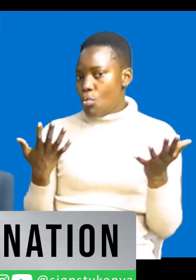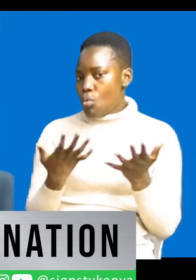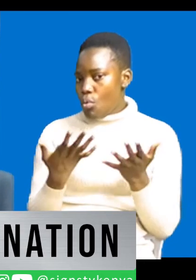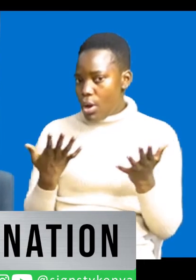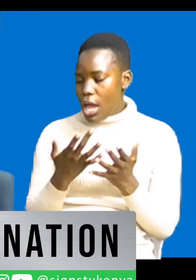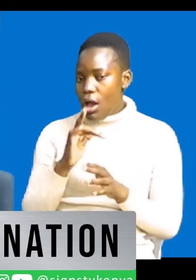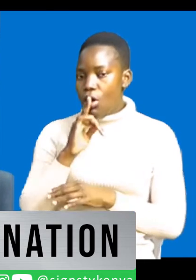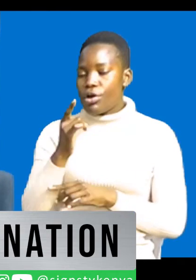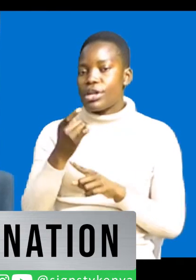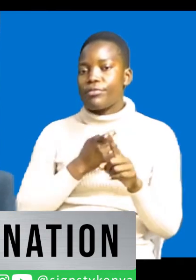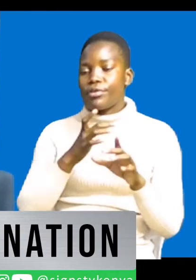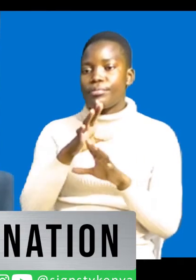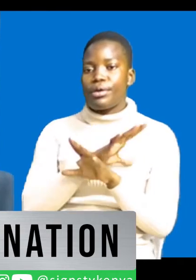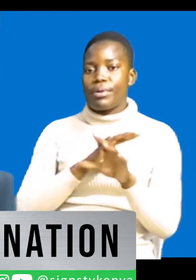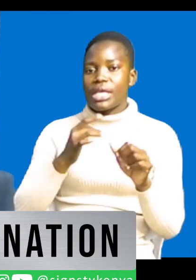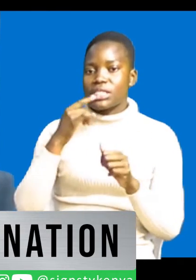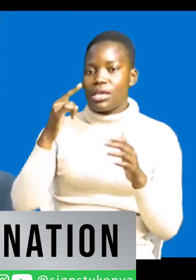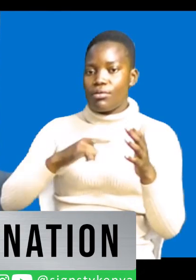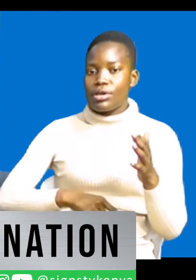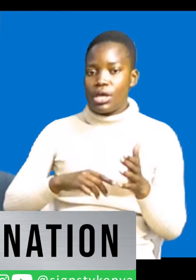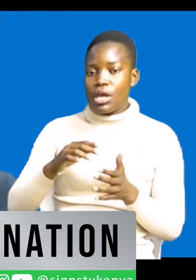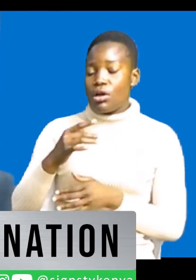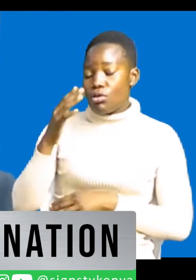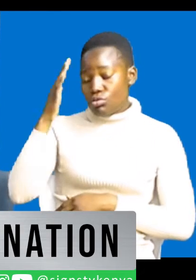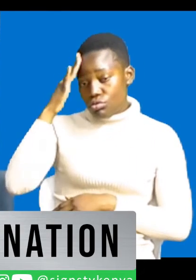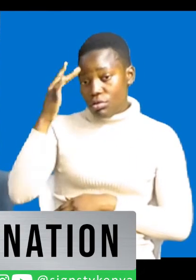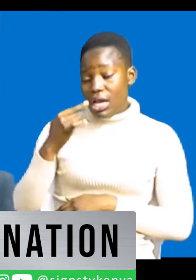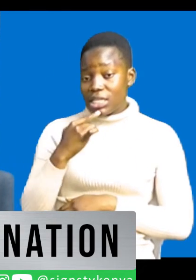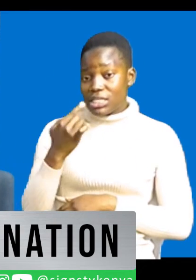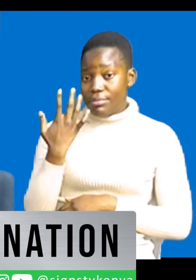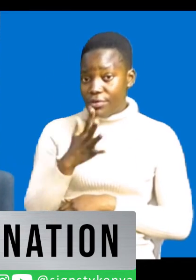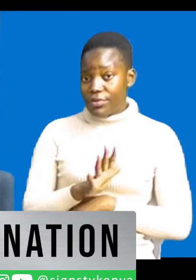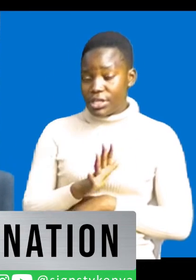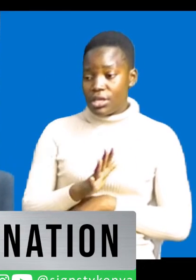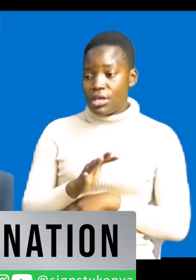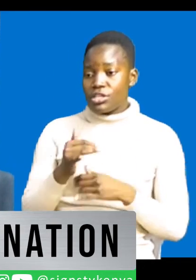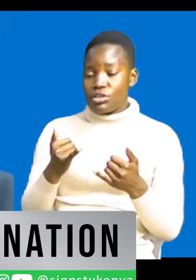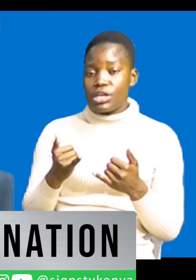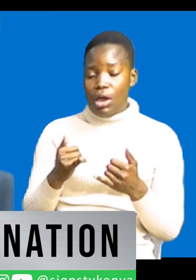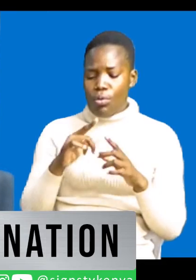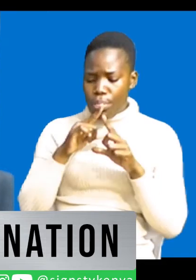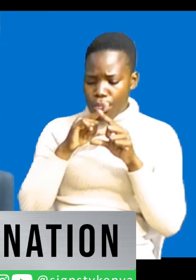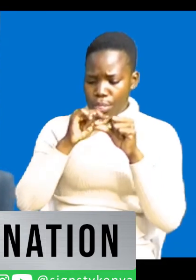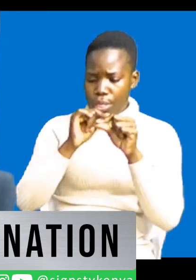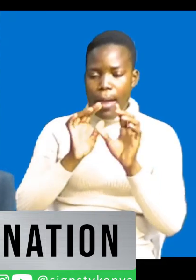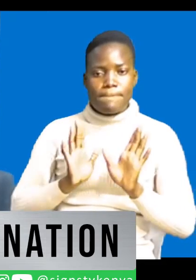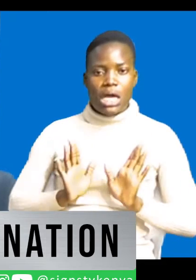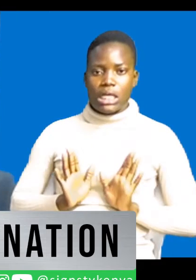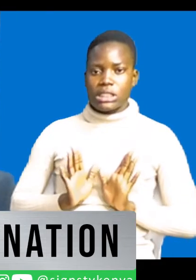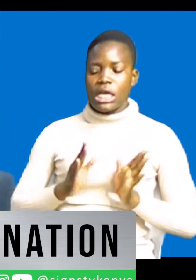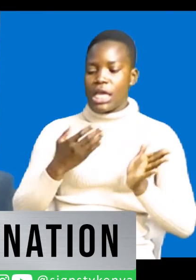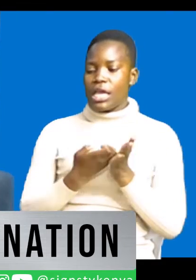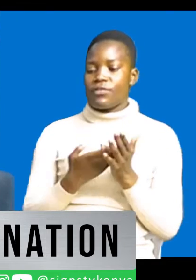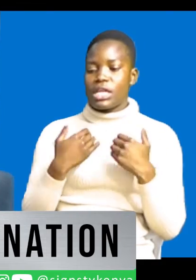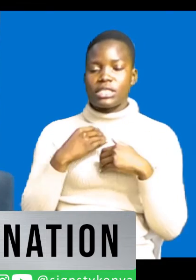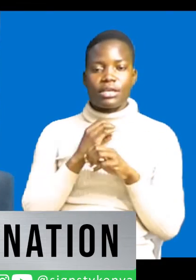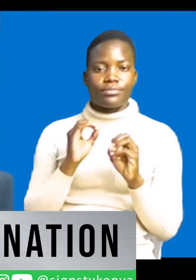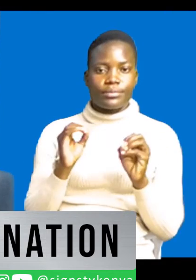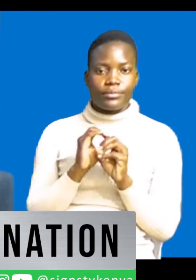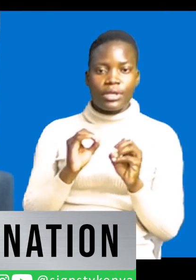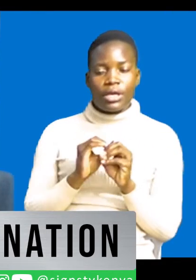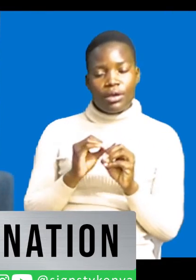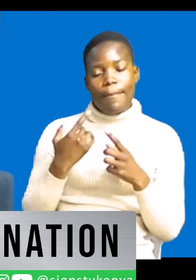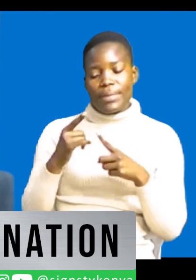kwa order, ilitoka kwa rais. Akasema unajua alisema. Now you see, these are the things, eh? But ni vizuri tunasikia hizi